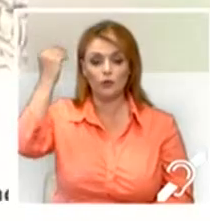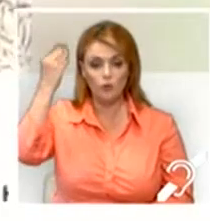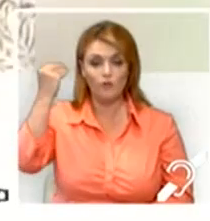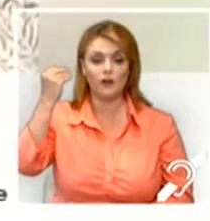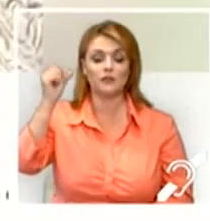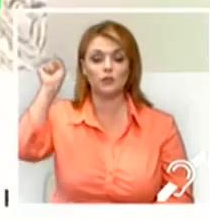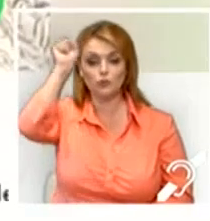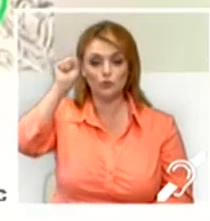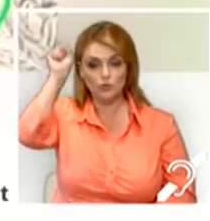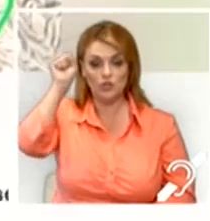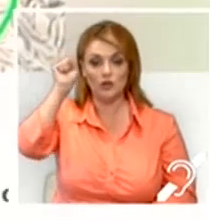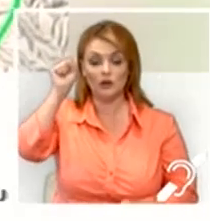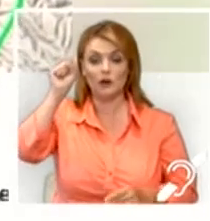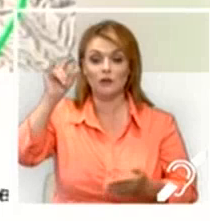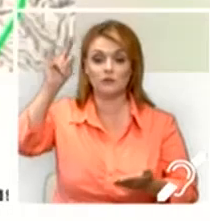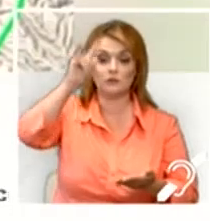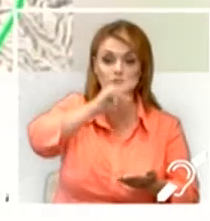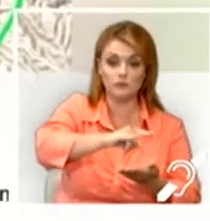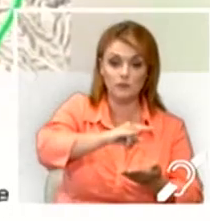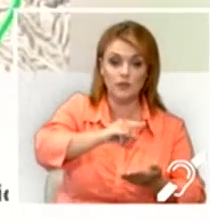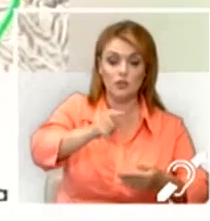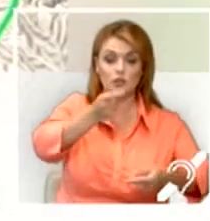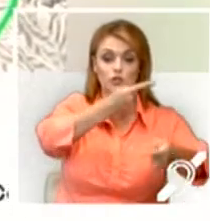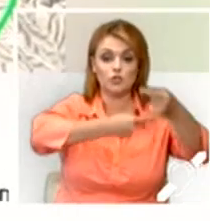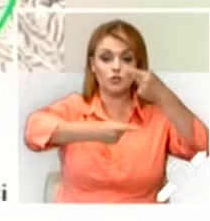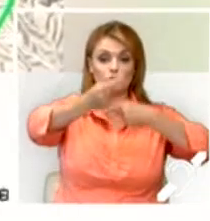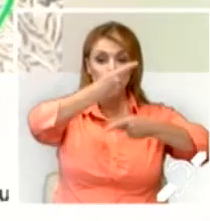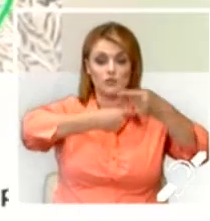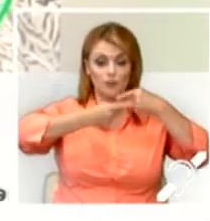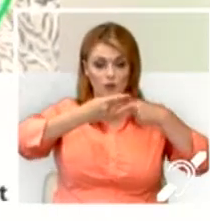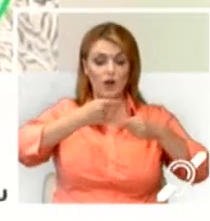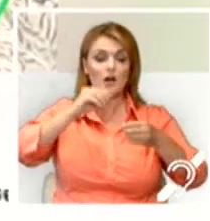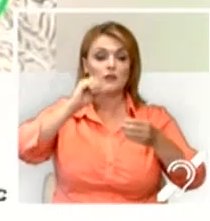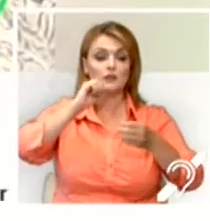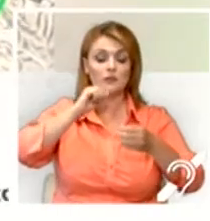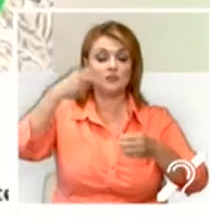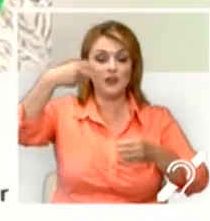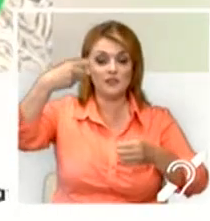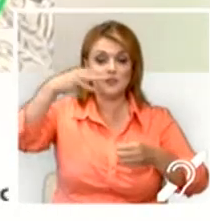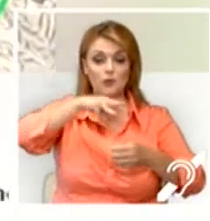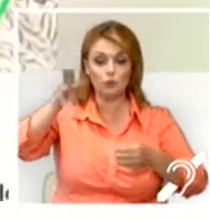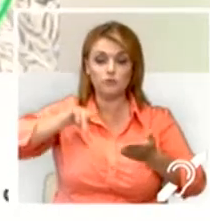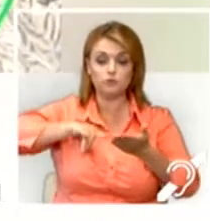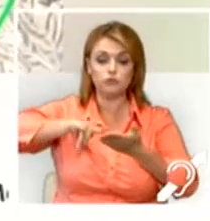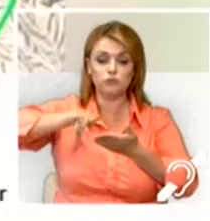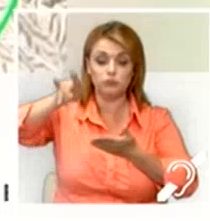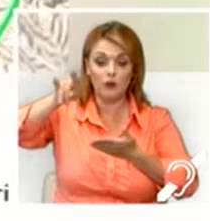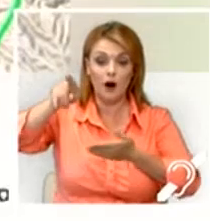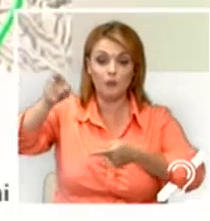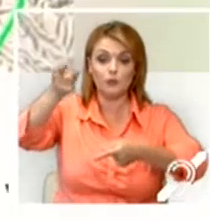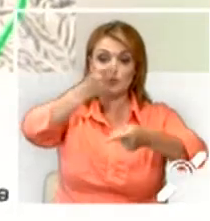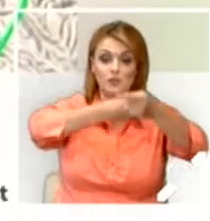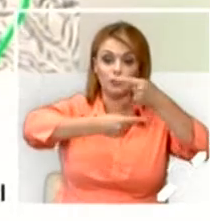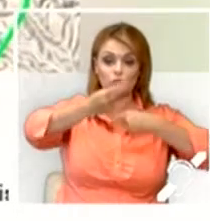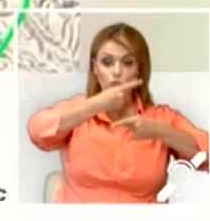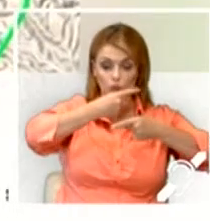pe aeroportul Ben Gurion din cauza unei probleme tehnice după 22 de minute de zbor. Totul după ce motorul avionului a fost